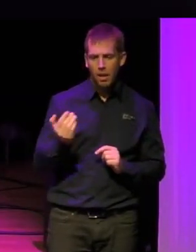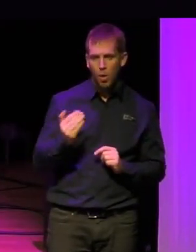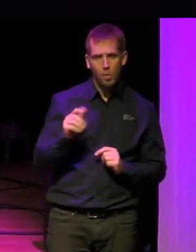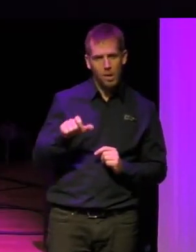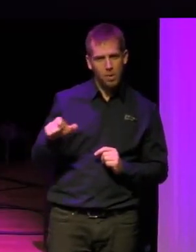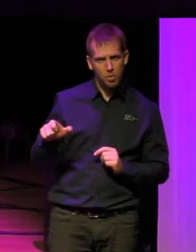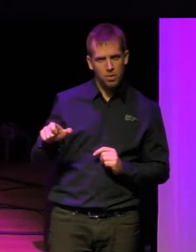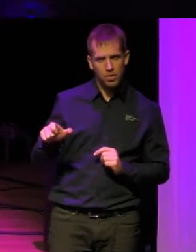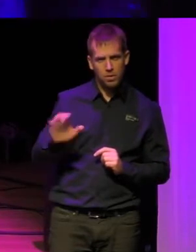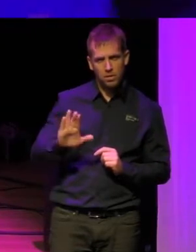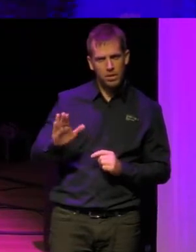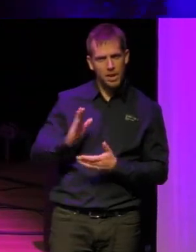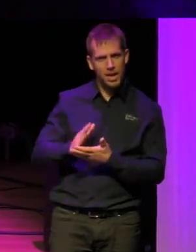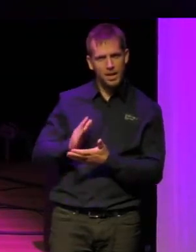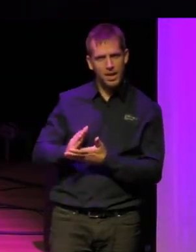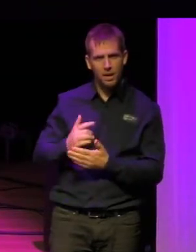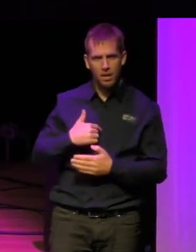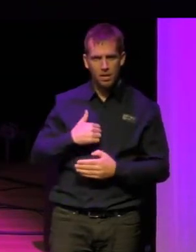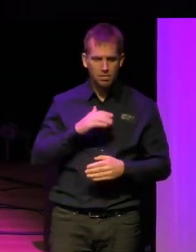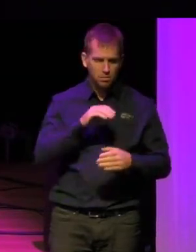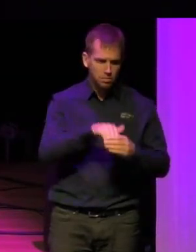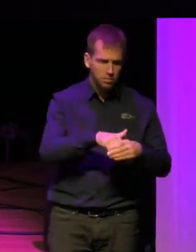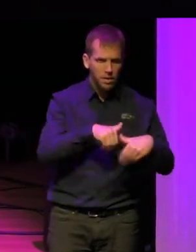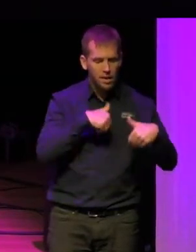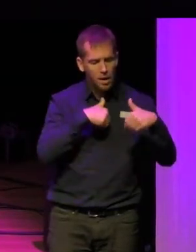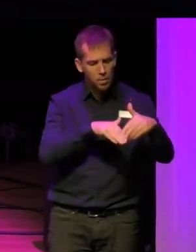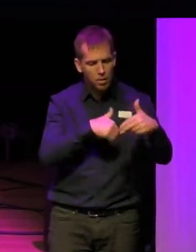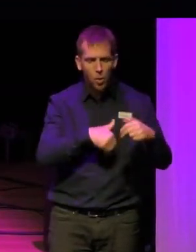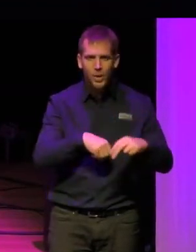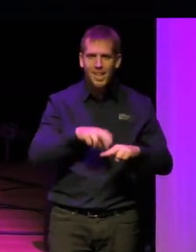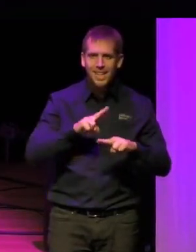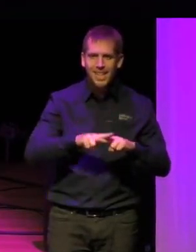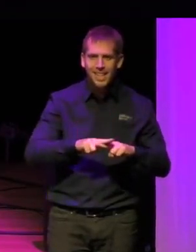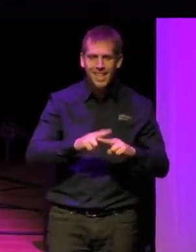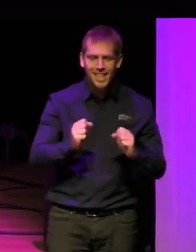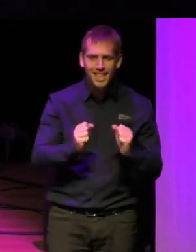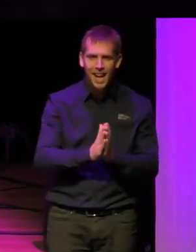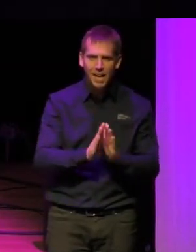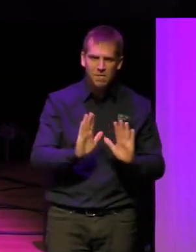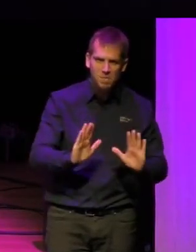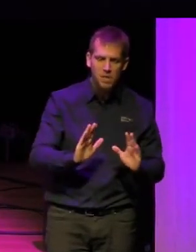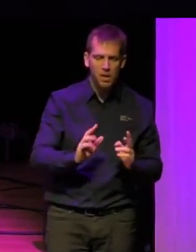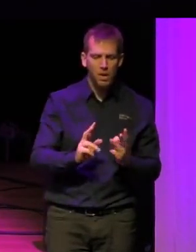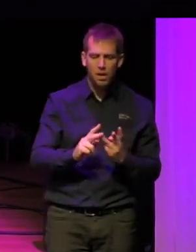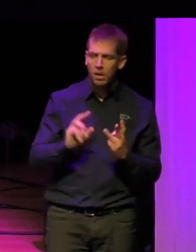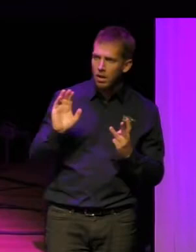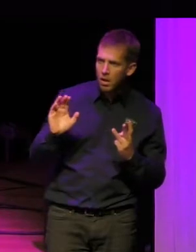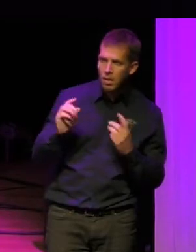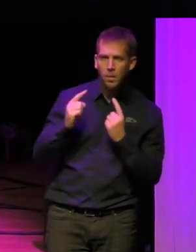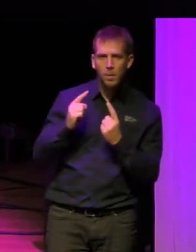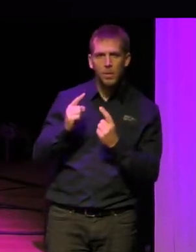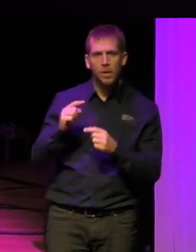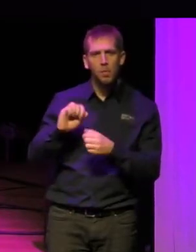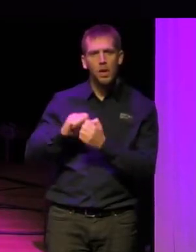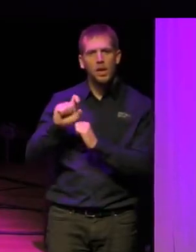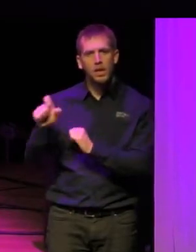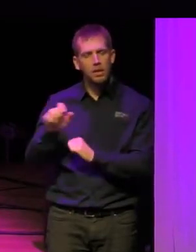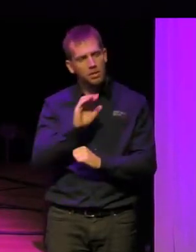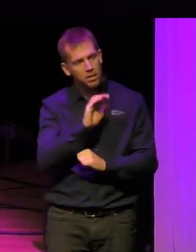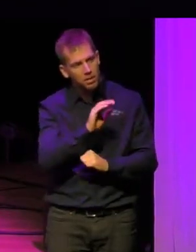rättigheter i Sverige. På demonstrationer, citystrejker och genom att prata med politiker och